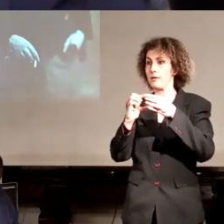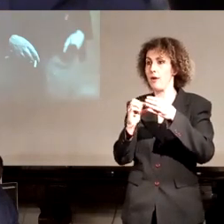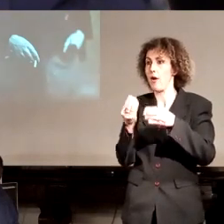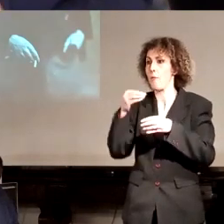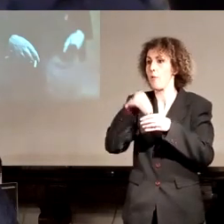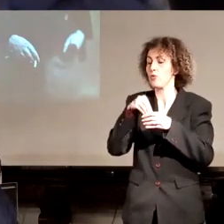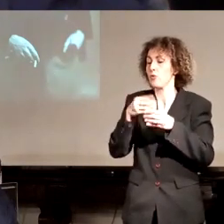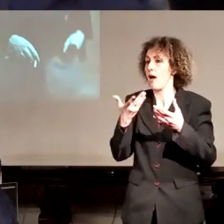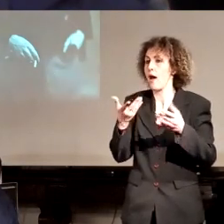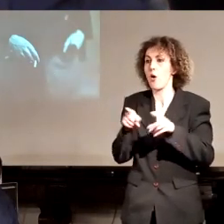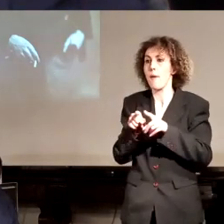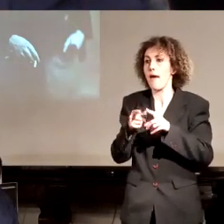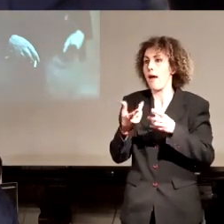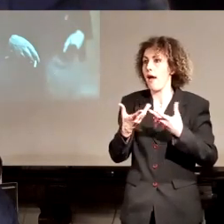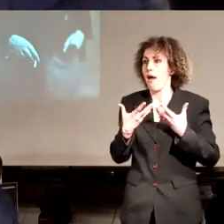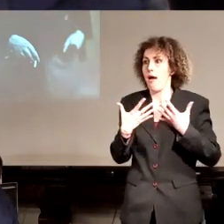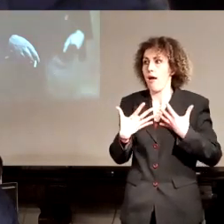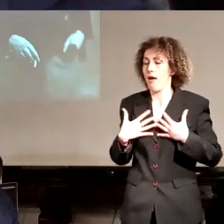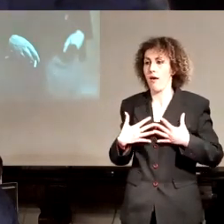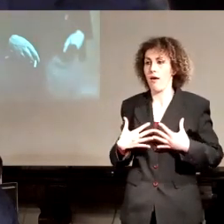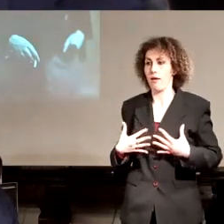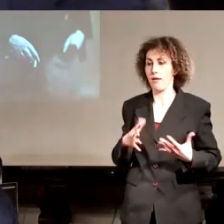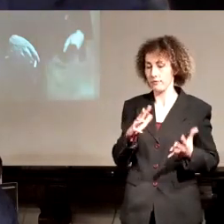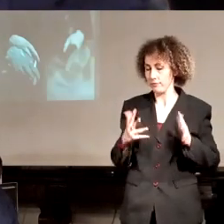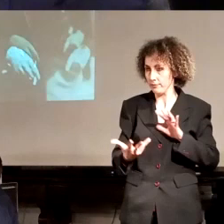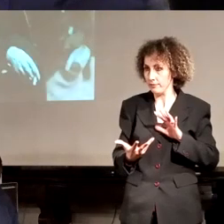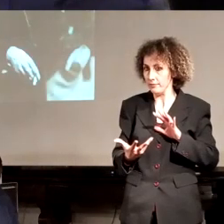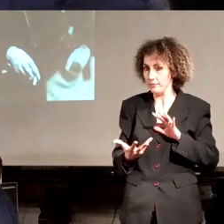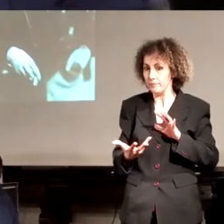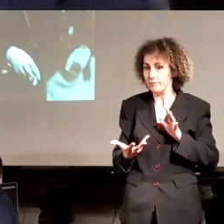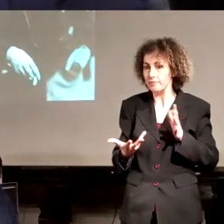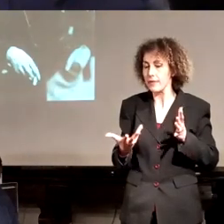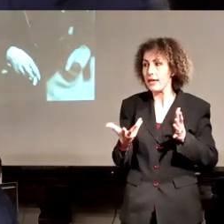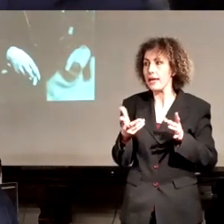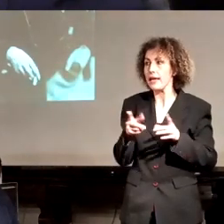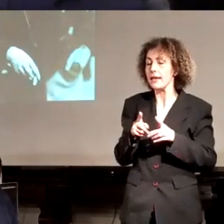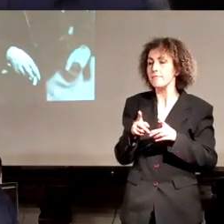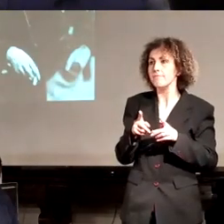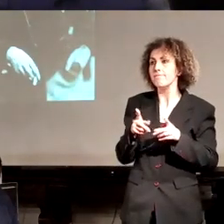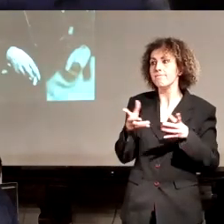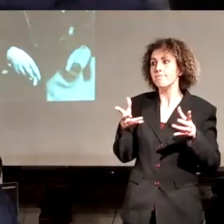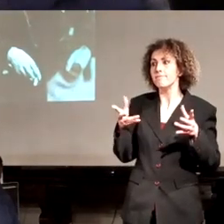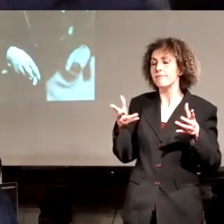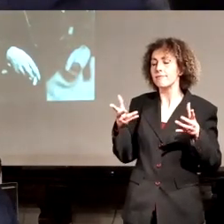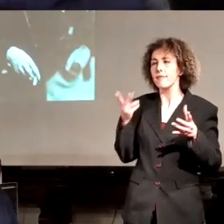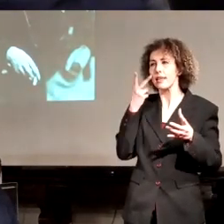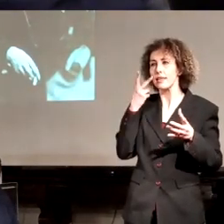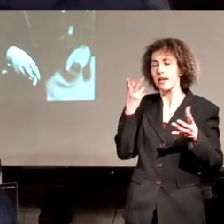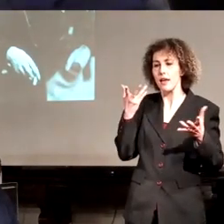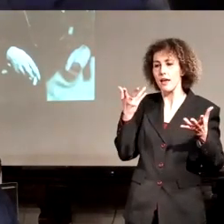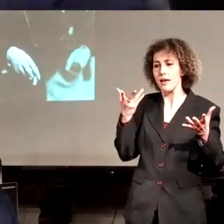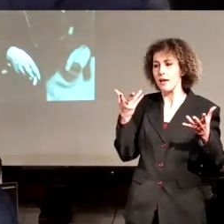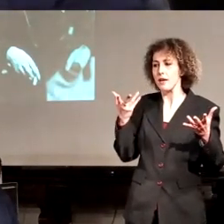di lui e quindi a questo bisogno spot o solo una annotazione sul freddo vedete subito uno se anche